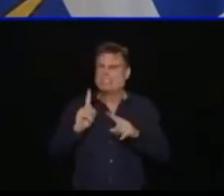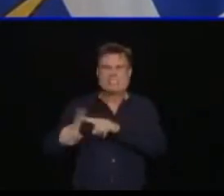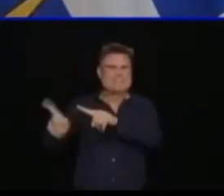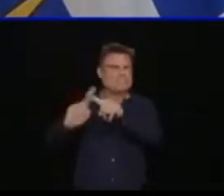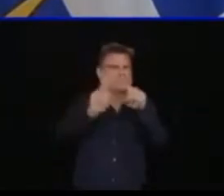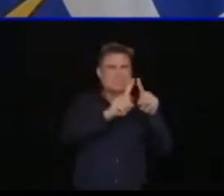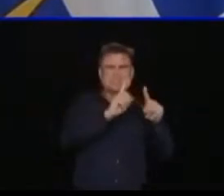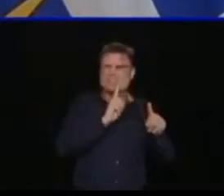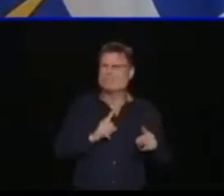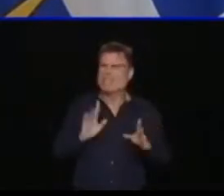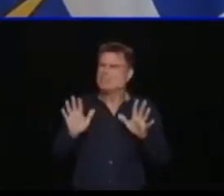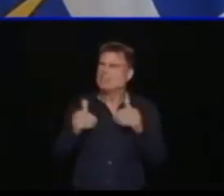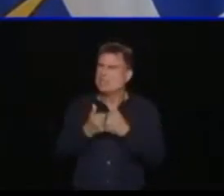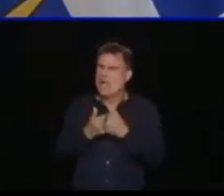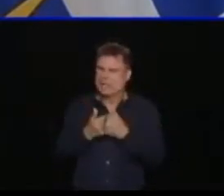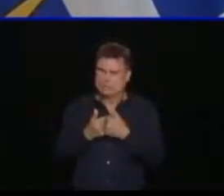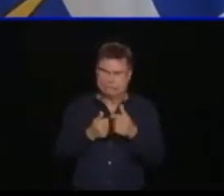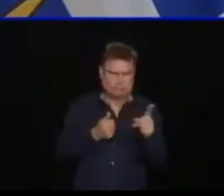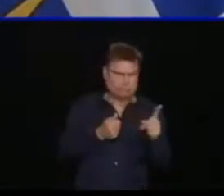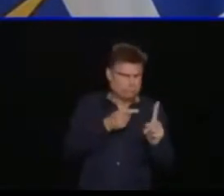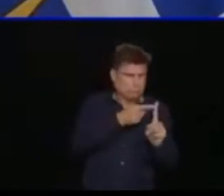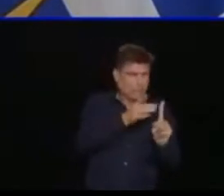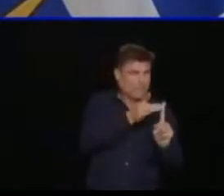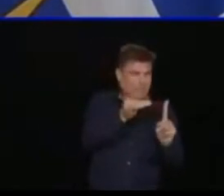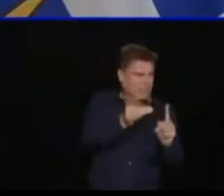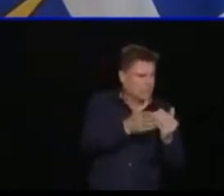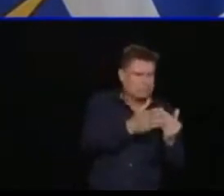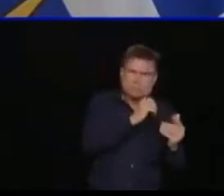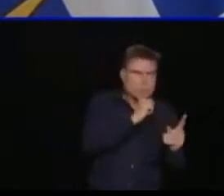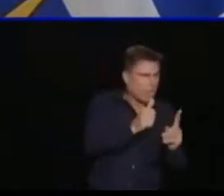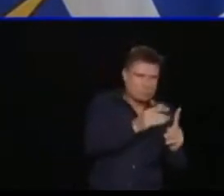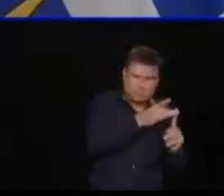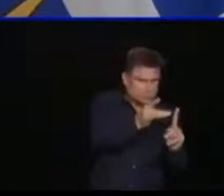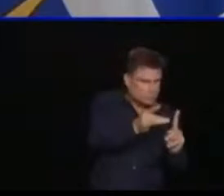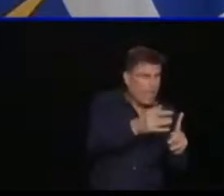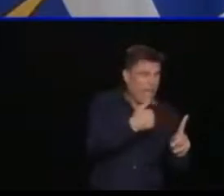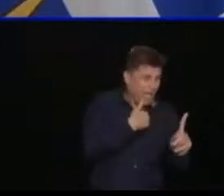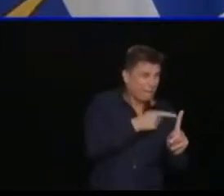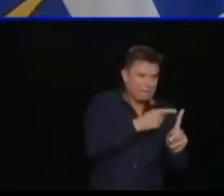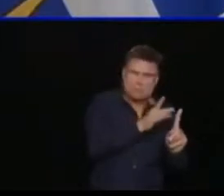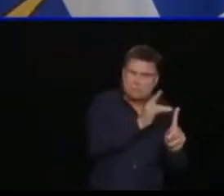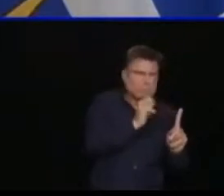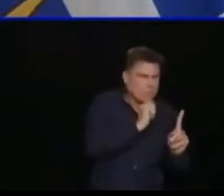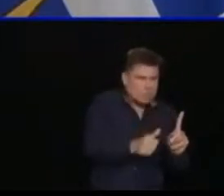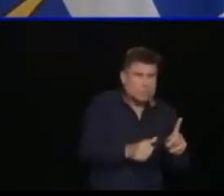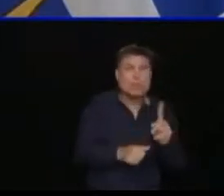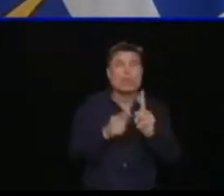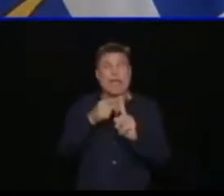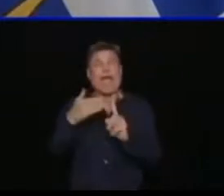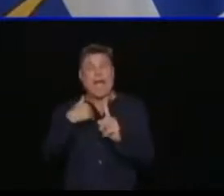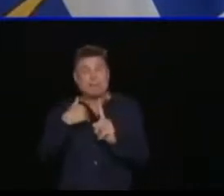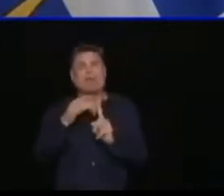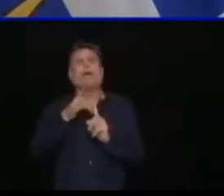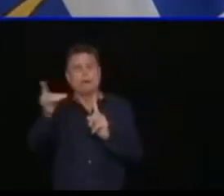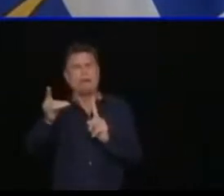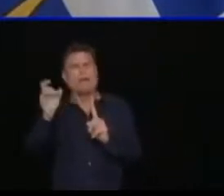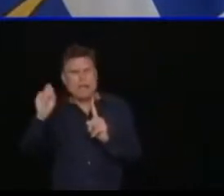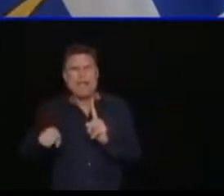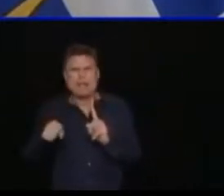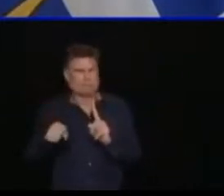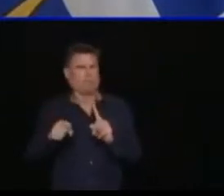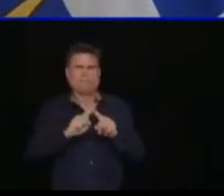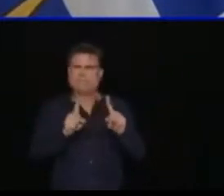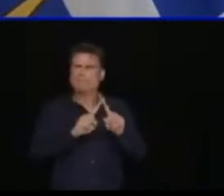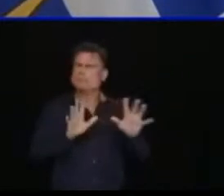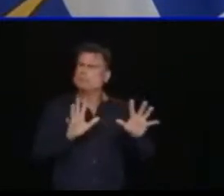But what we have seen with this, with the Corona outbreaks, 他说 are a Corona 的爆发的情况呢 series 主要是 a series of parties,